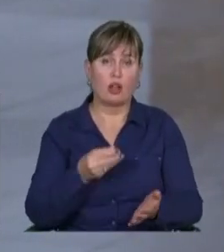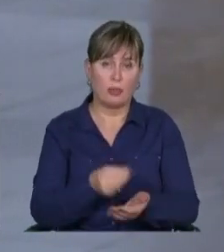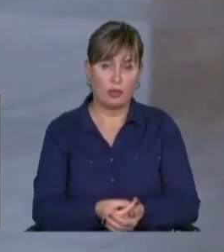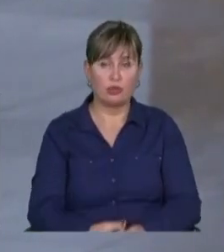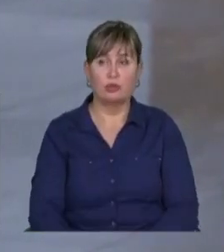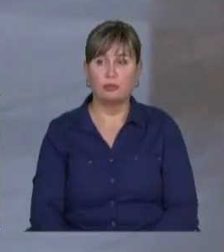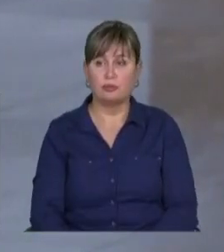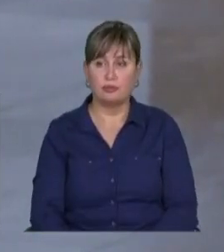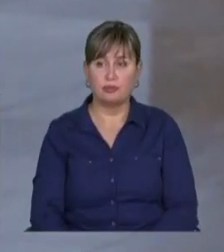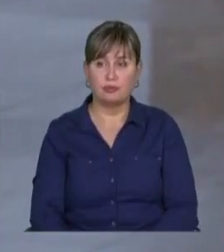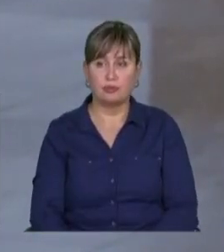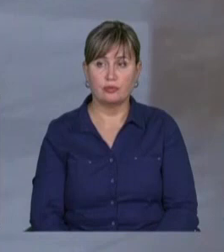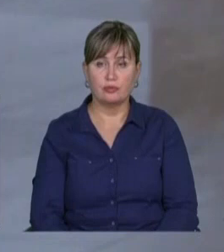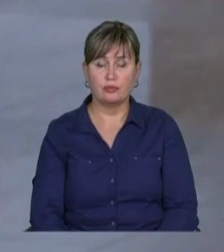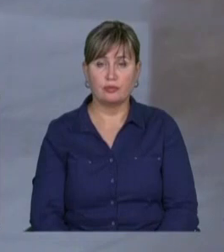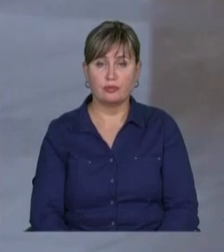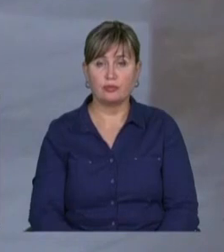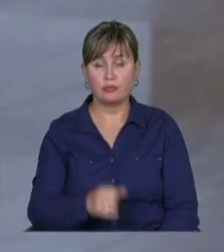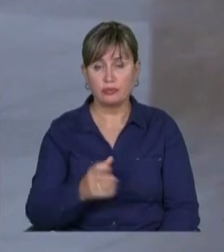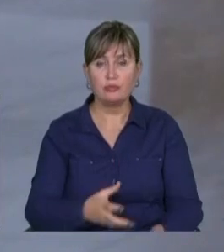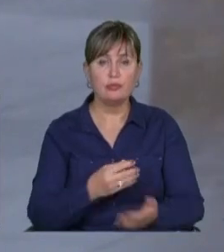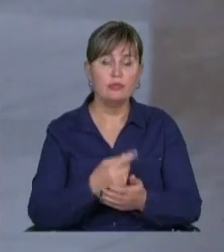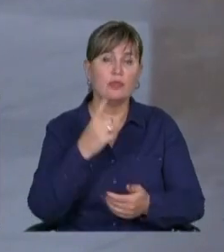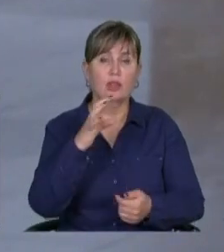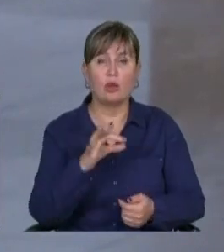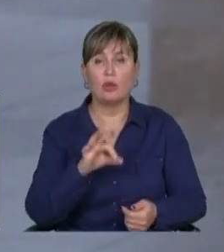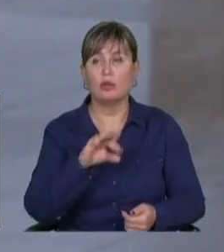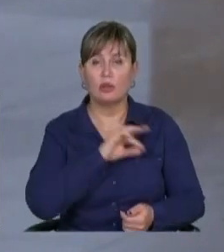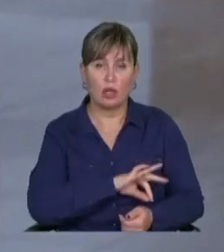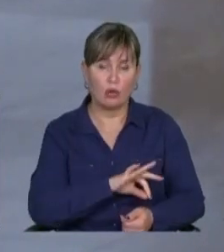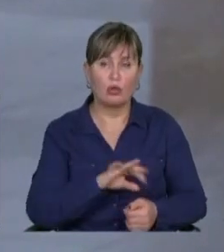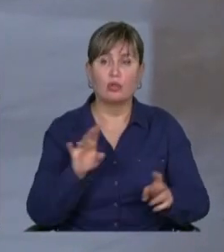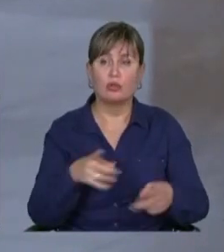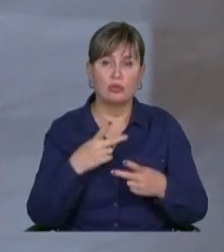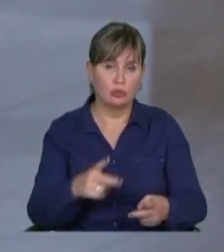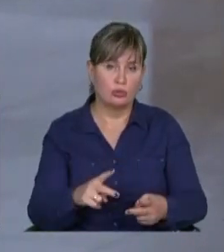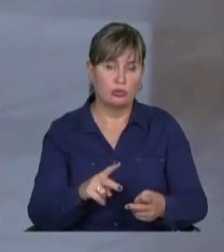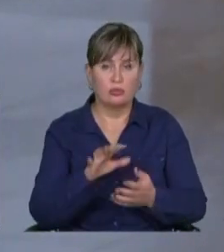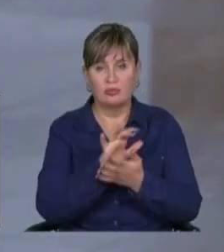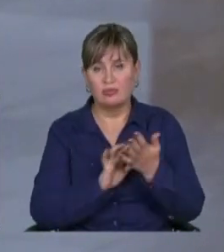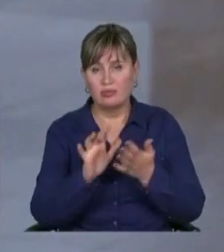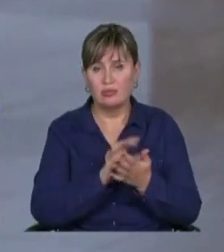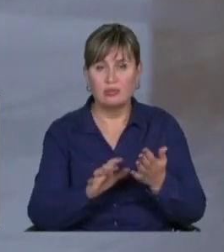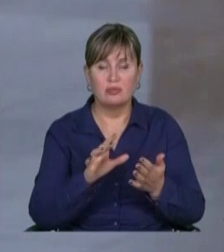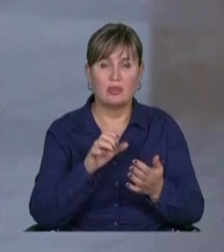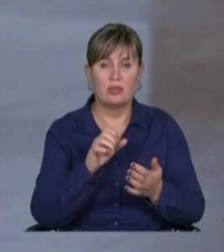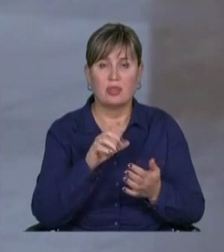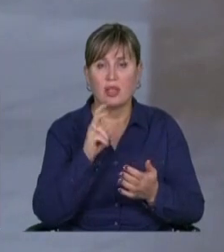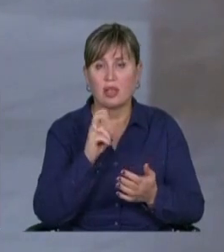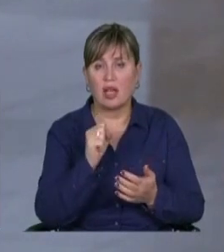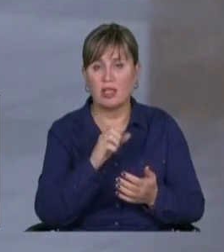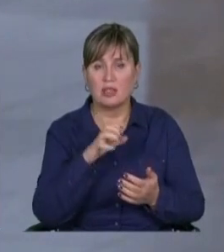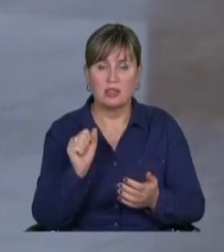фактически может уплачивать 1% дохода, ему не нужно применять контрольно-кассовые машины, соответственно, его